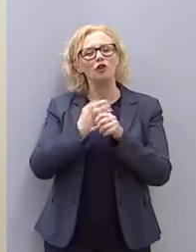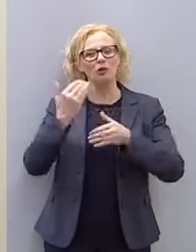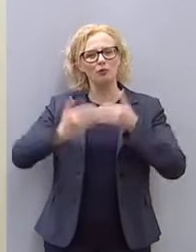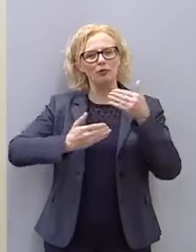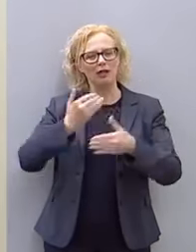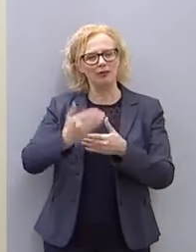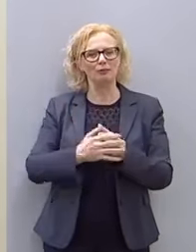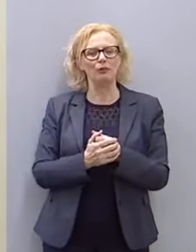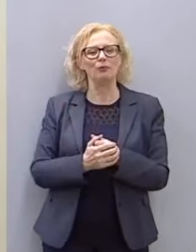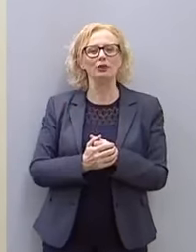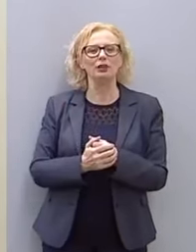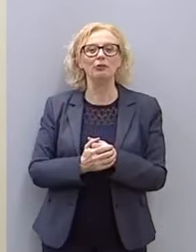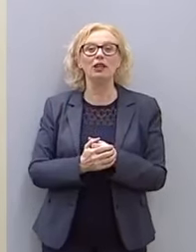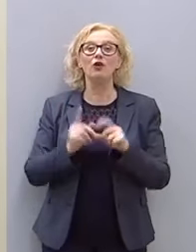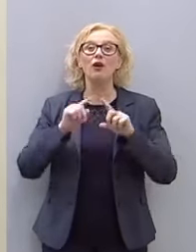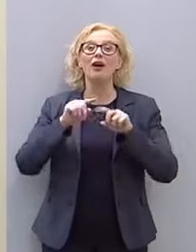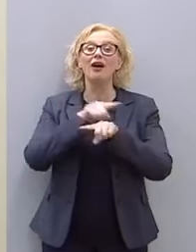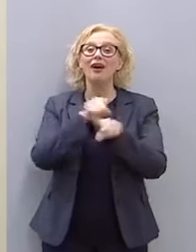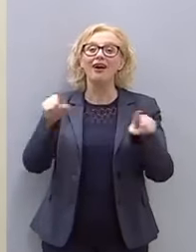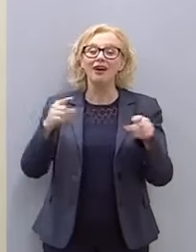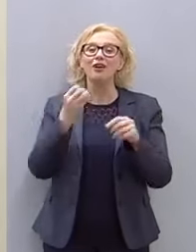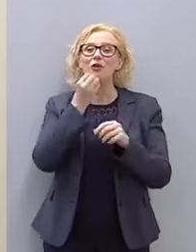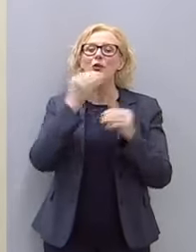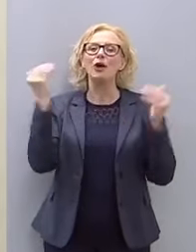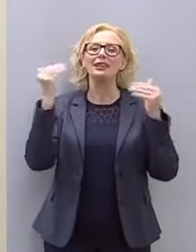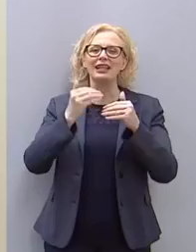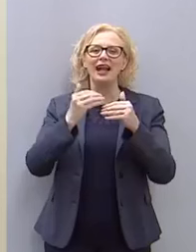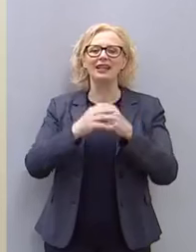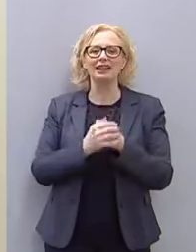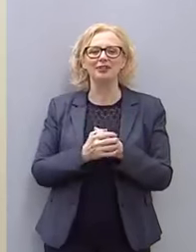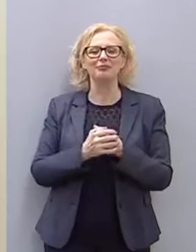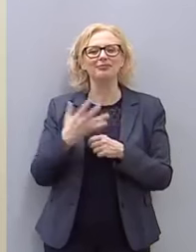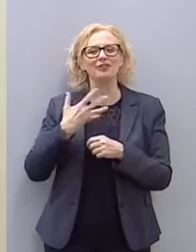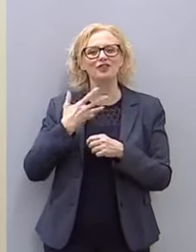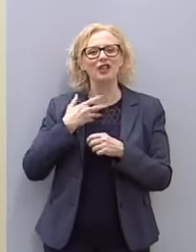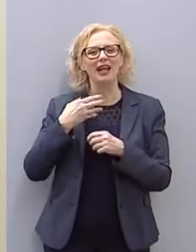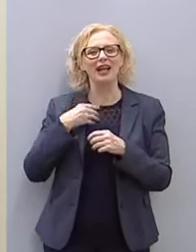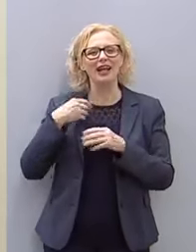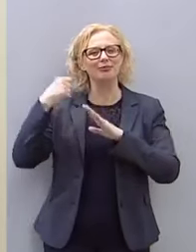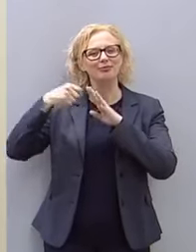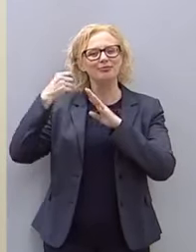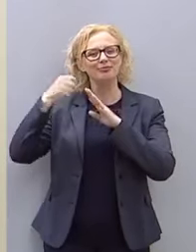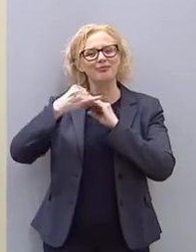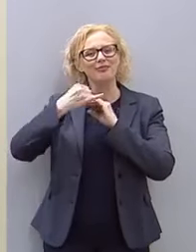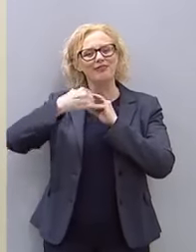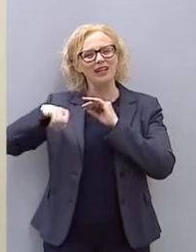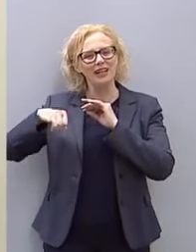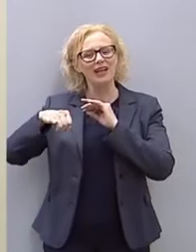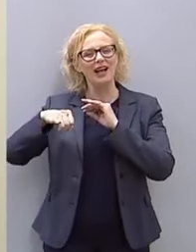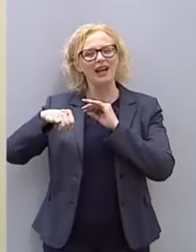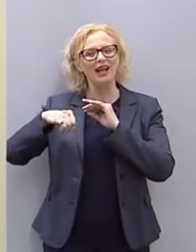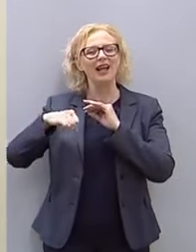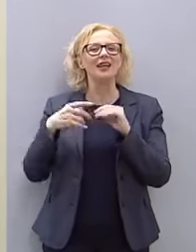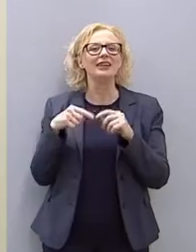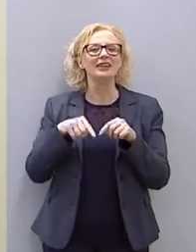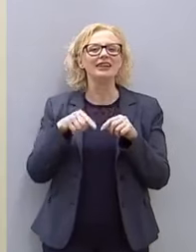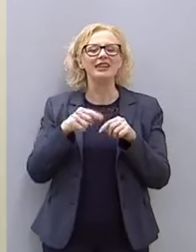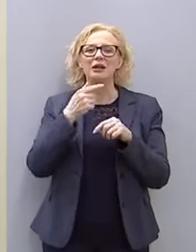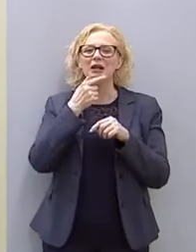presidente ea tutti voi buona serata come al solito c'è una sigla conclusiva quella di stasera è abbastanza